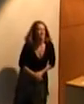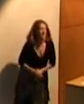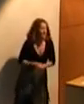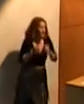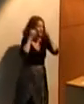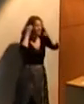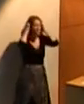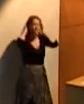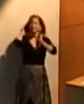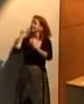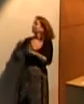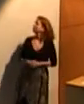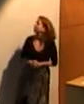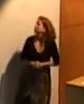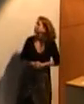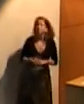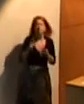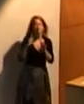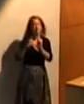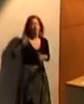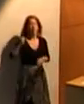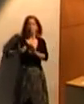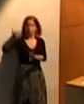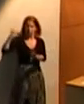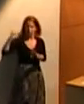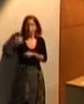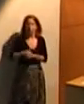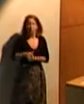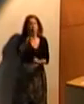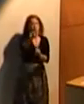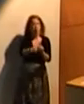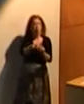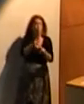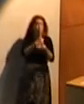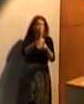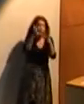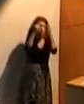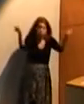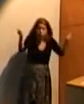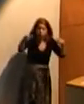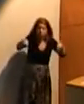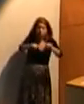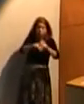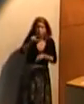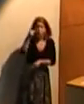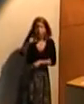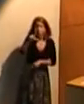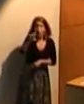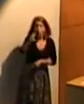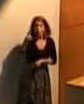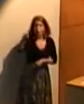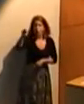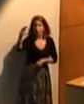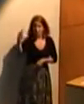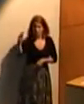il ya un siècle un homme dont on a un petit peu perdues le nom armand nicolas leduc